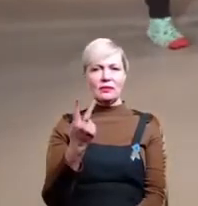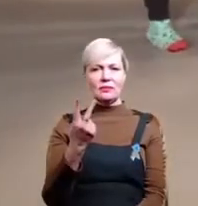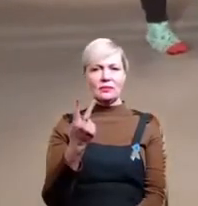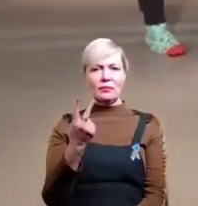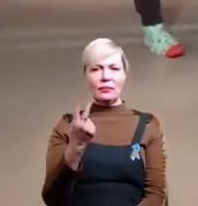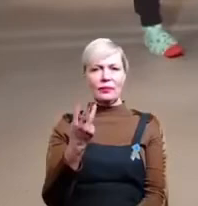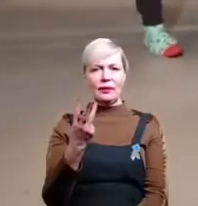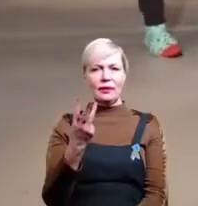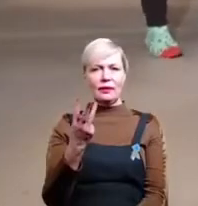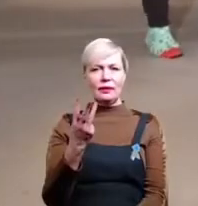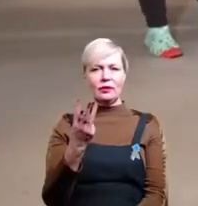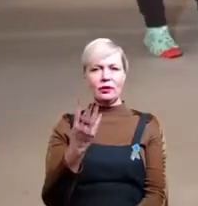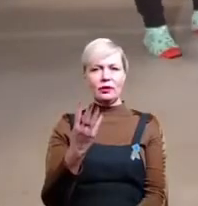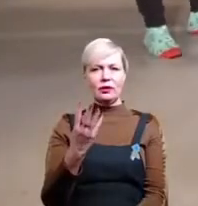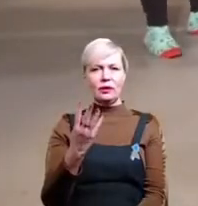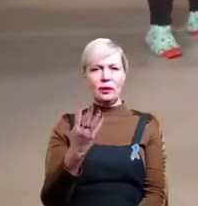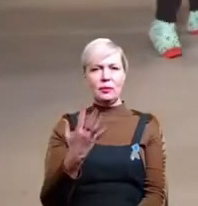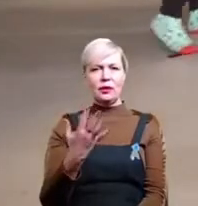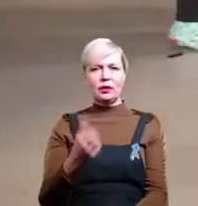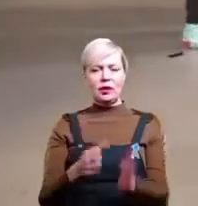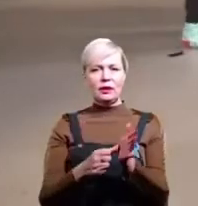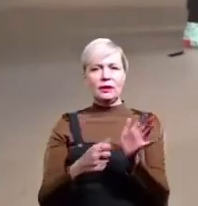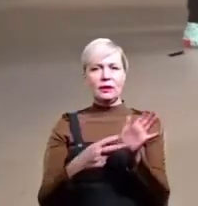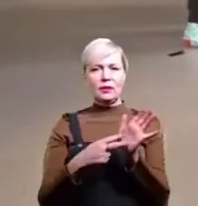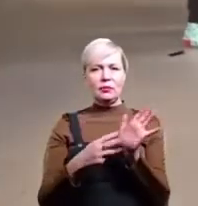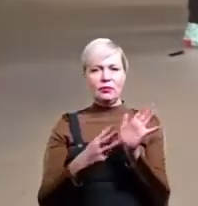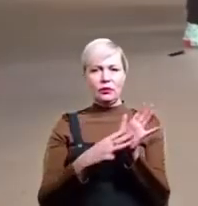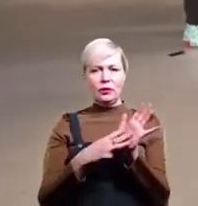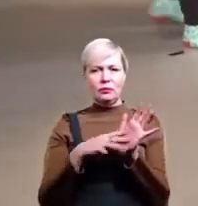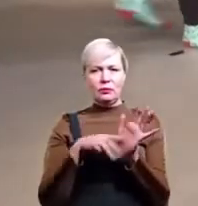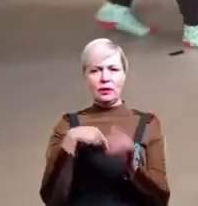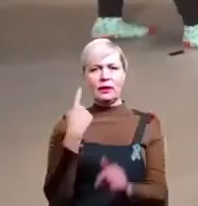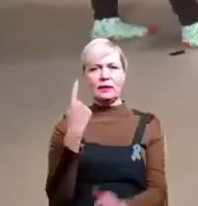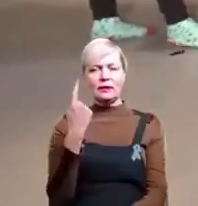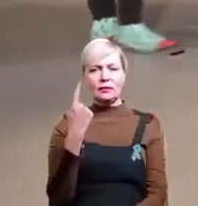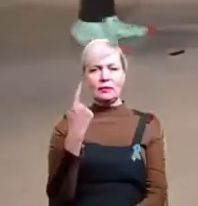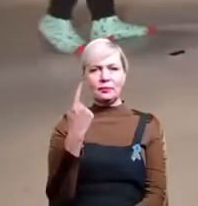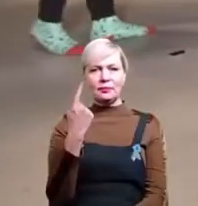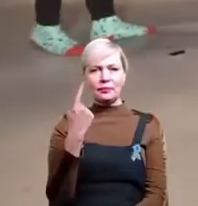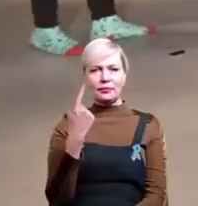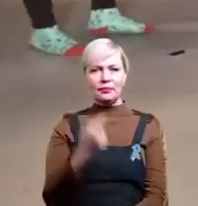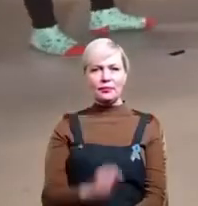три, четыре, пять, шесть, семь, восемь. Раз. Да.